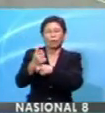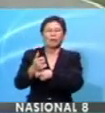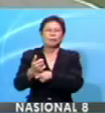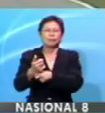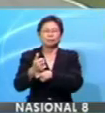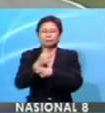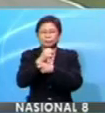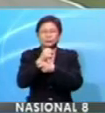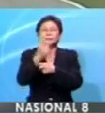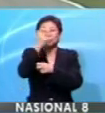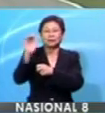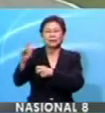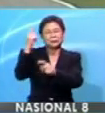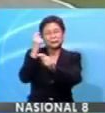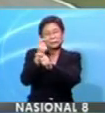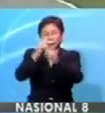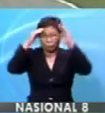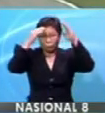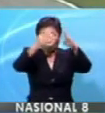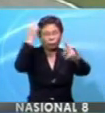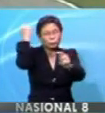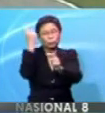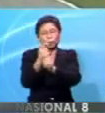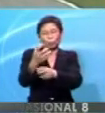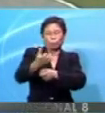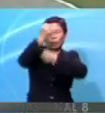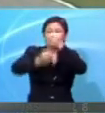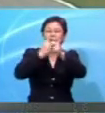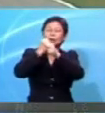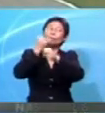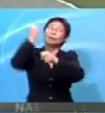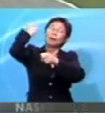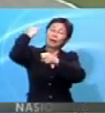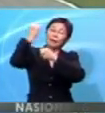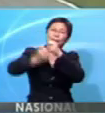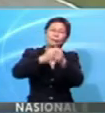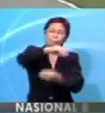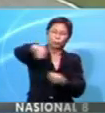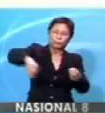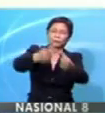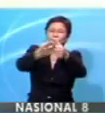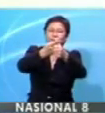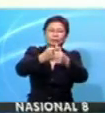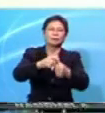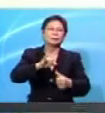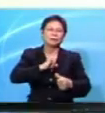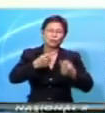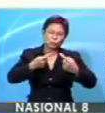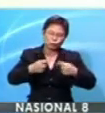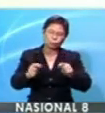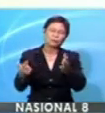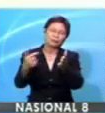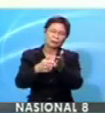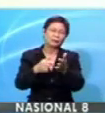sendiri namun beliau tetap fokus agar dapat mengekalkan kejuaraan tahun lepas dalam pusingan pertama saya akan Cuba untuk